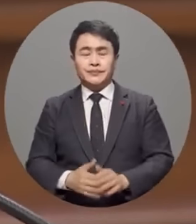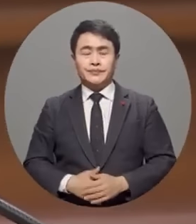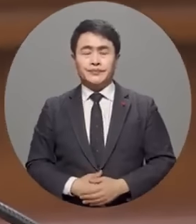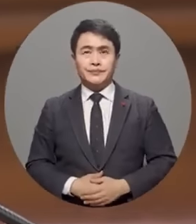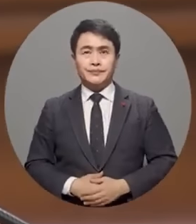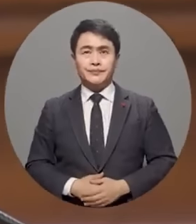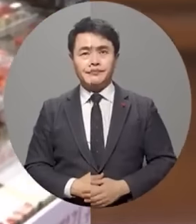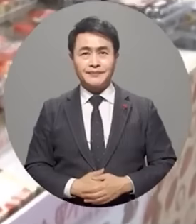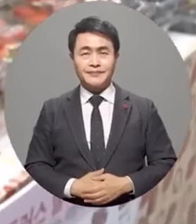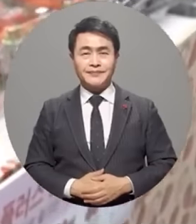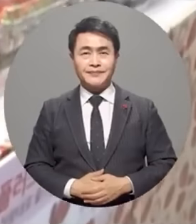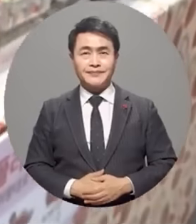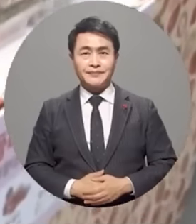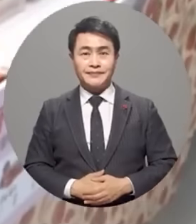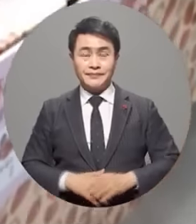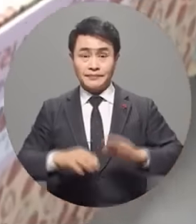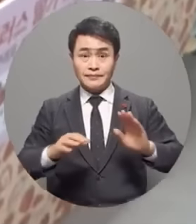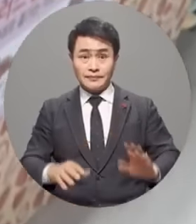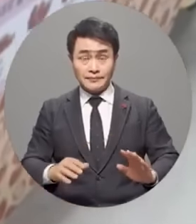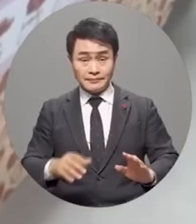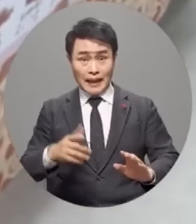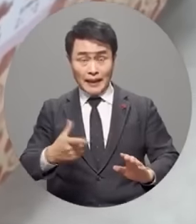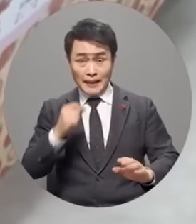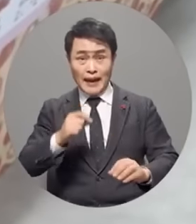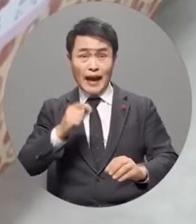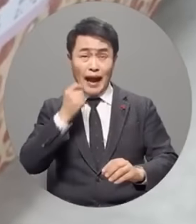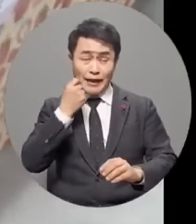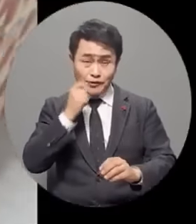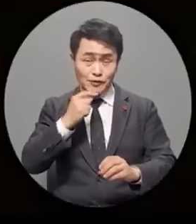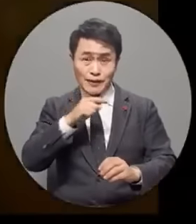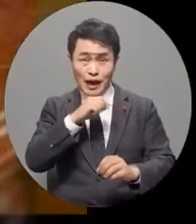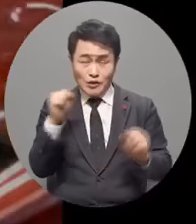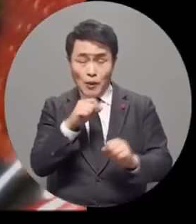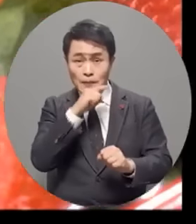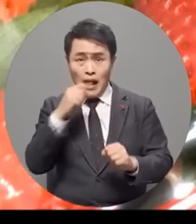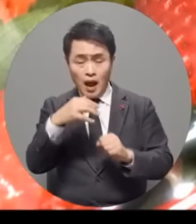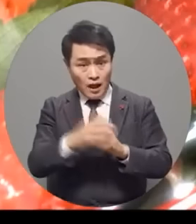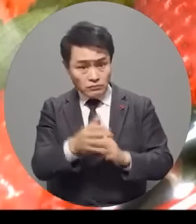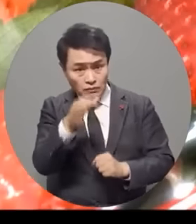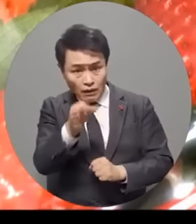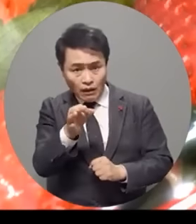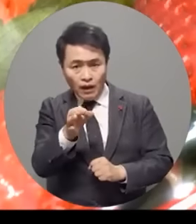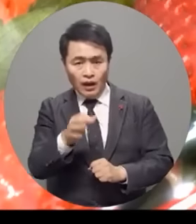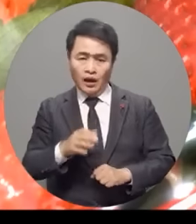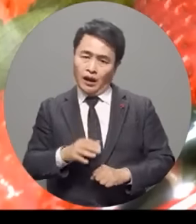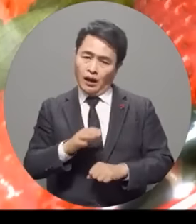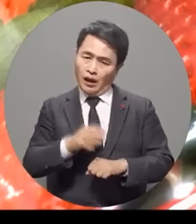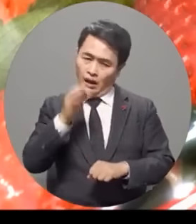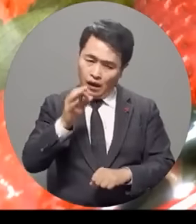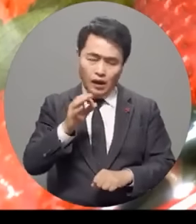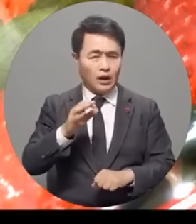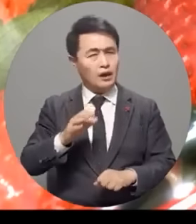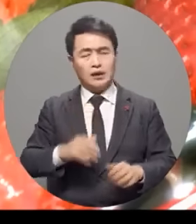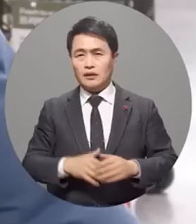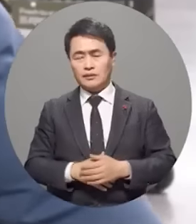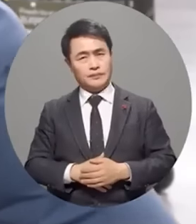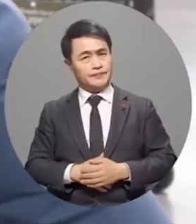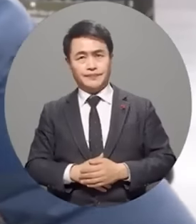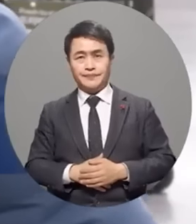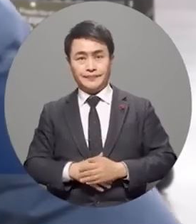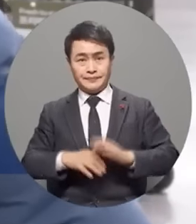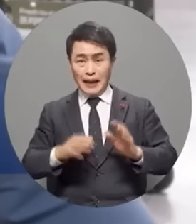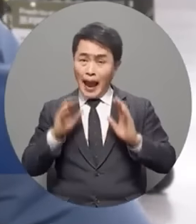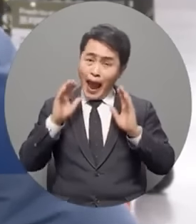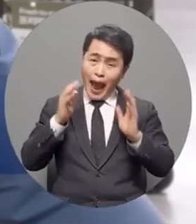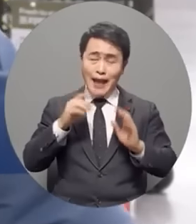정동욱입니다. 제철을 맞은 귤과 겨울 딸기. 가격을 보면 선뜻 손이 가지 않습니다.